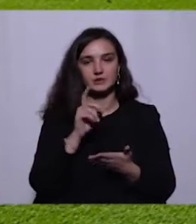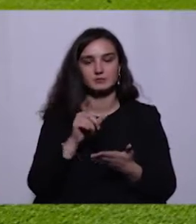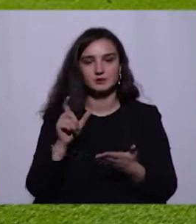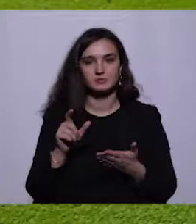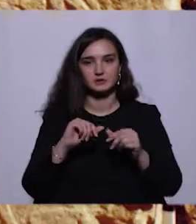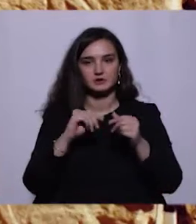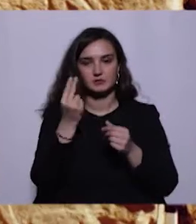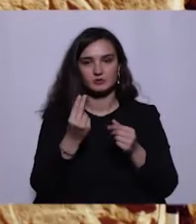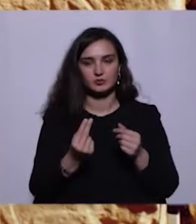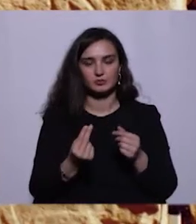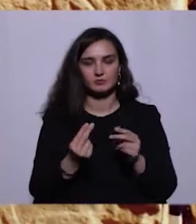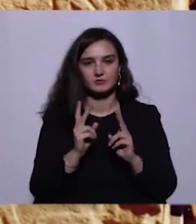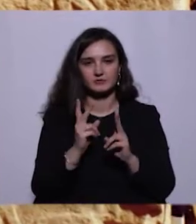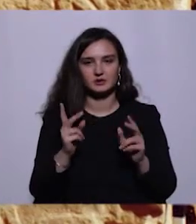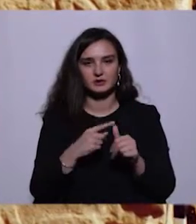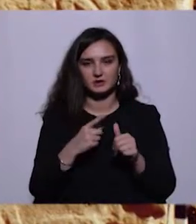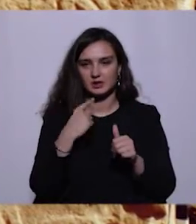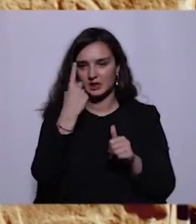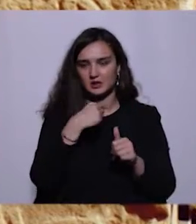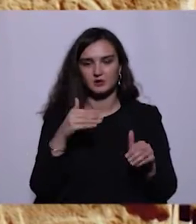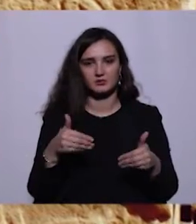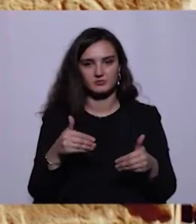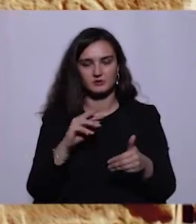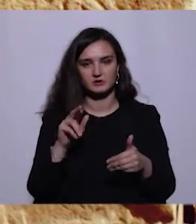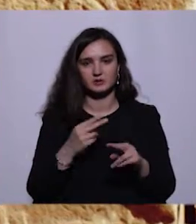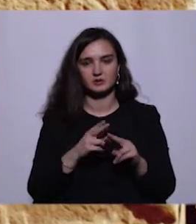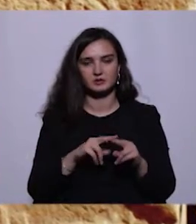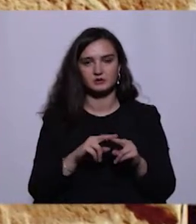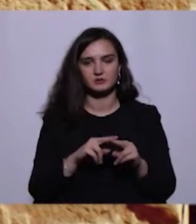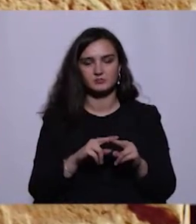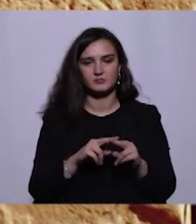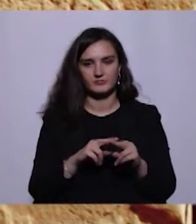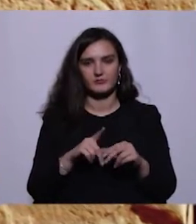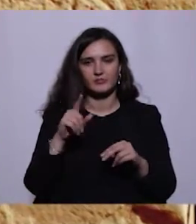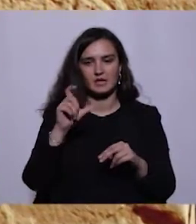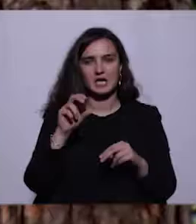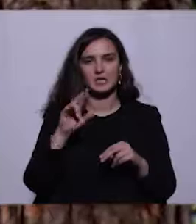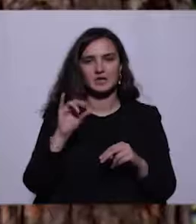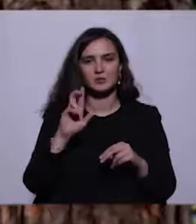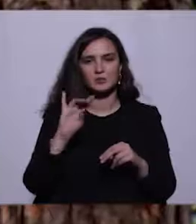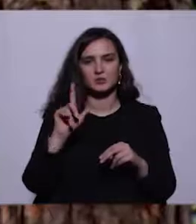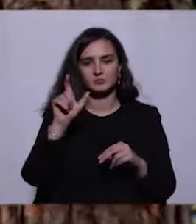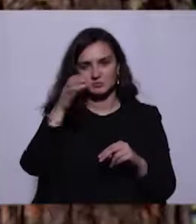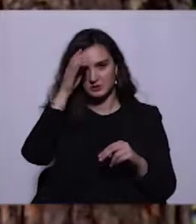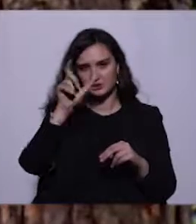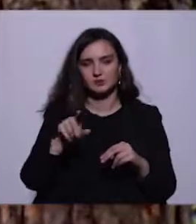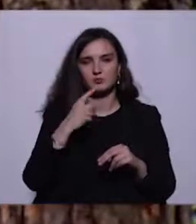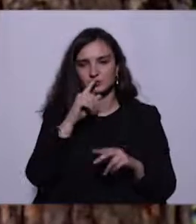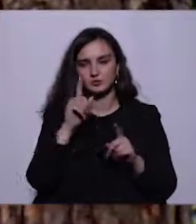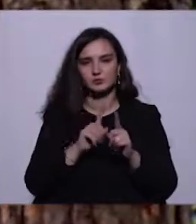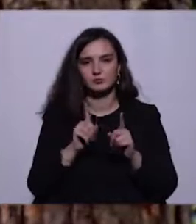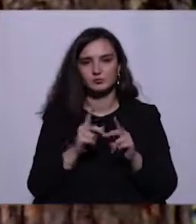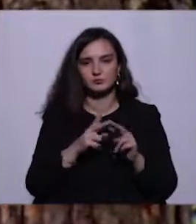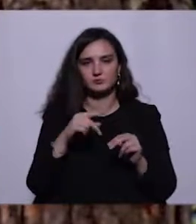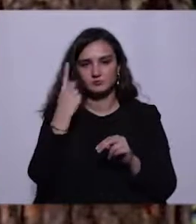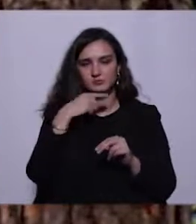ადამიანის გამოსახულება, რომელსაც სახე არ აქვს და ერთი ედინბურგელი მეცნიერი ამბობს, რომ თითქოს აი